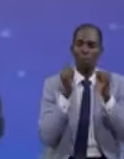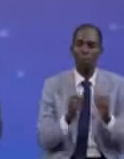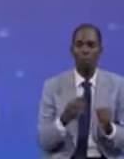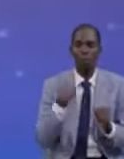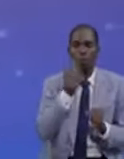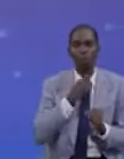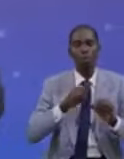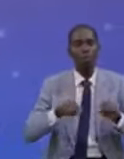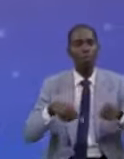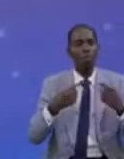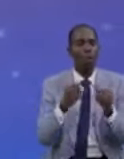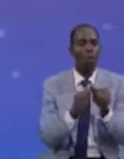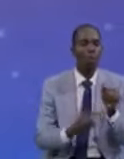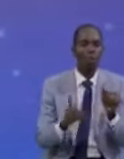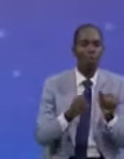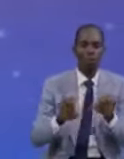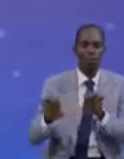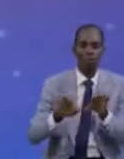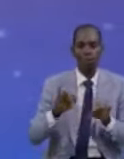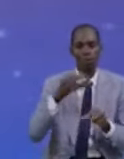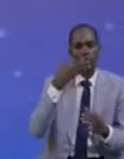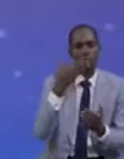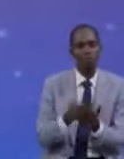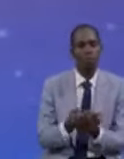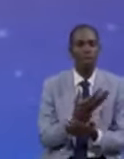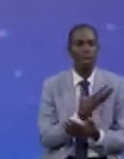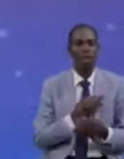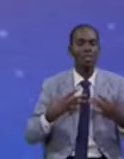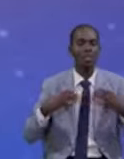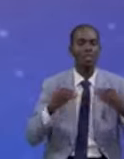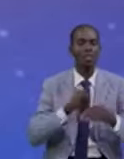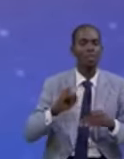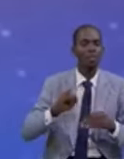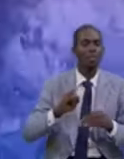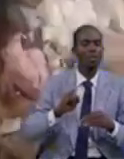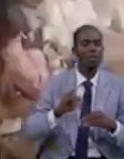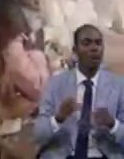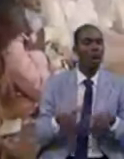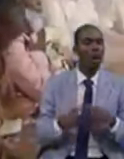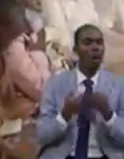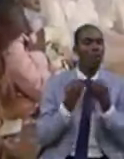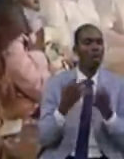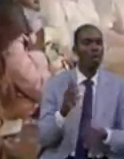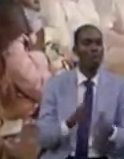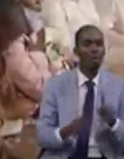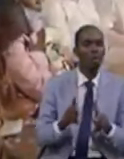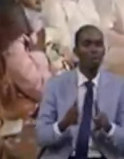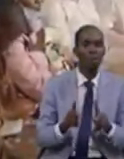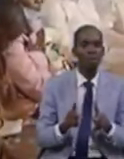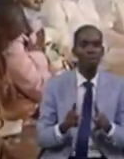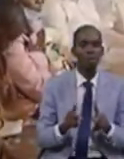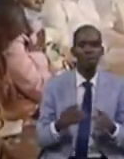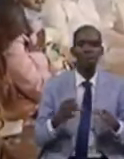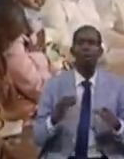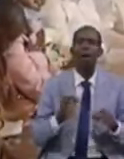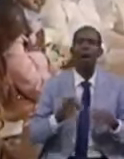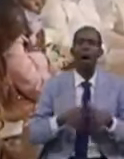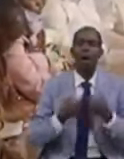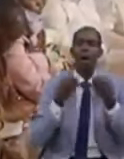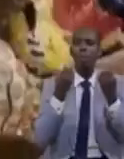lieu guérissant tous ceux combien de personnes j'ai dis combien de